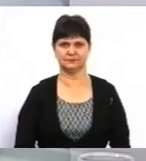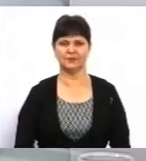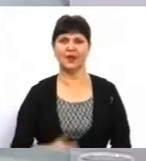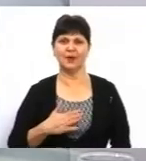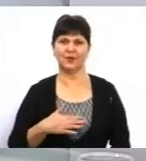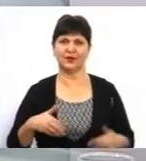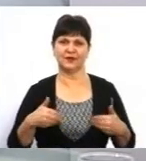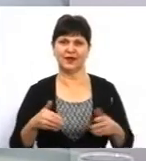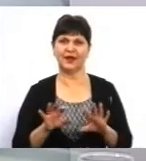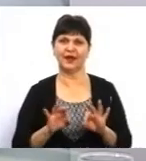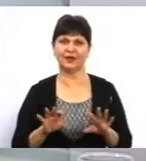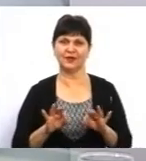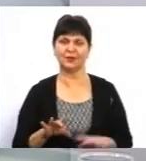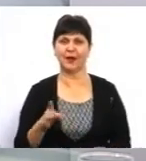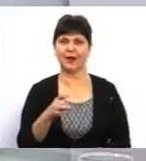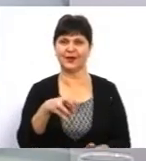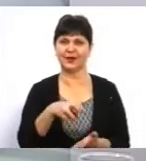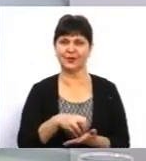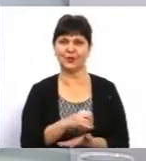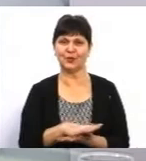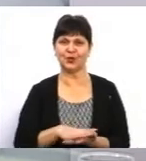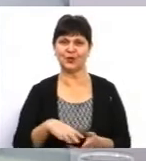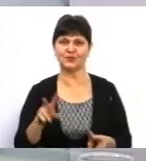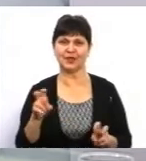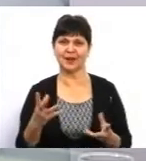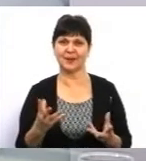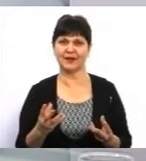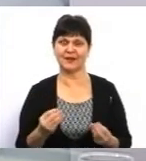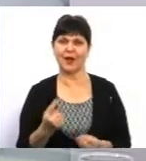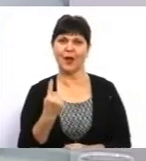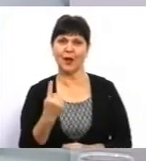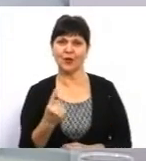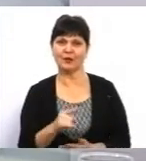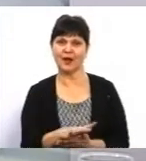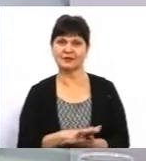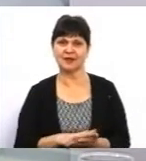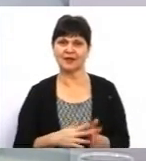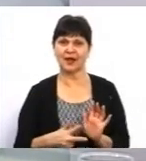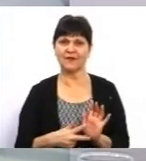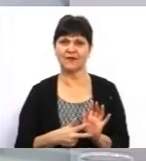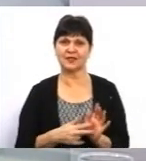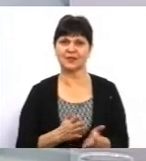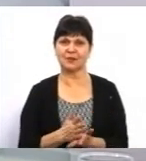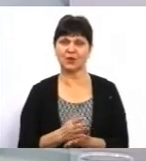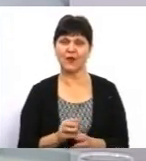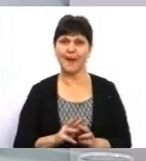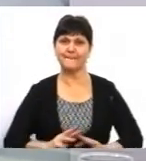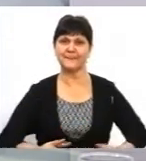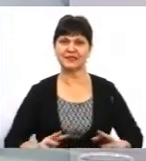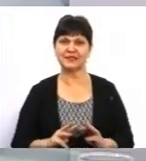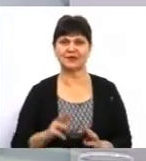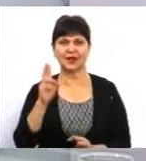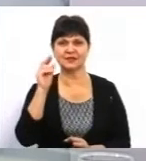Вітання. Інформаційну картину регіону продовжує тема дня. Одна заява, 8 послуг. Міністерством цифрової